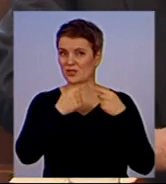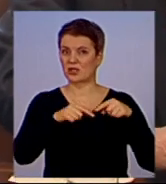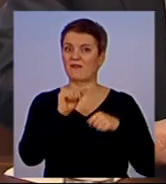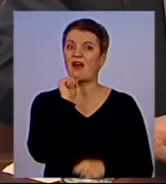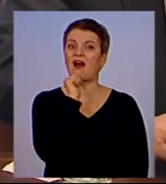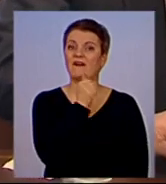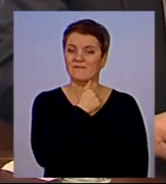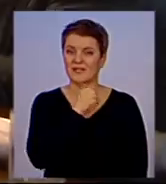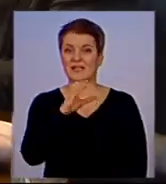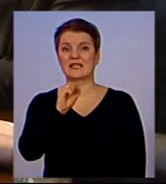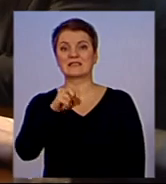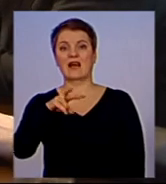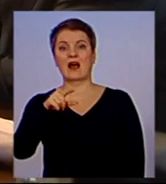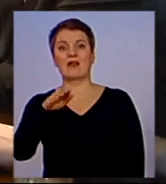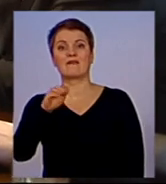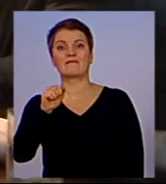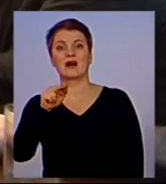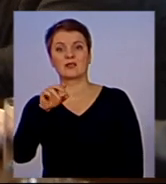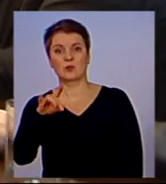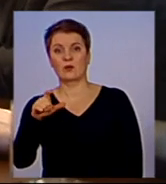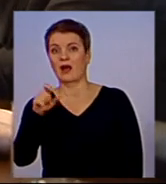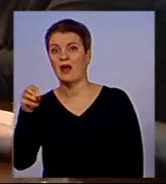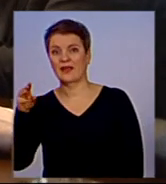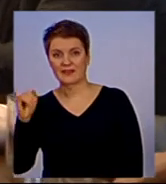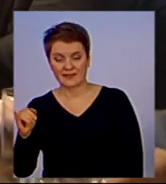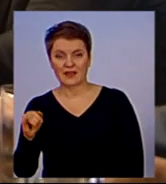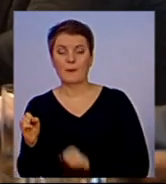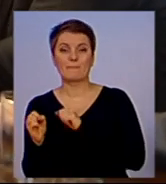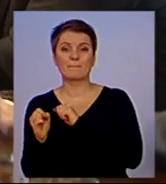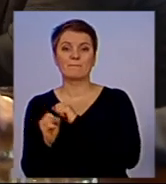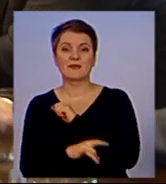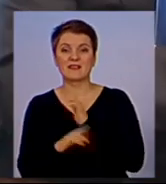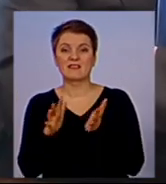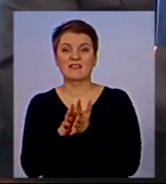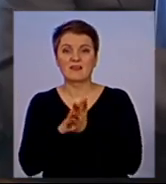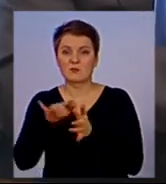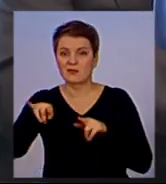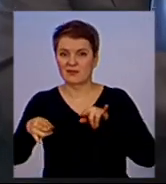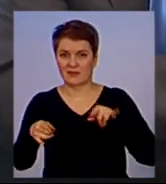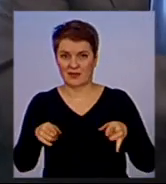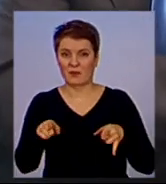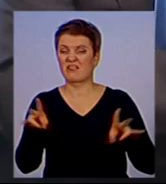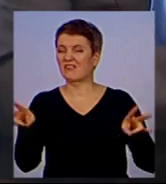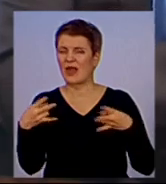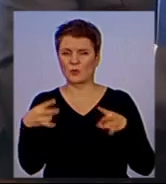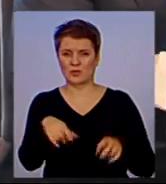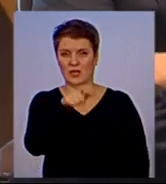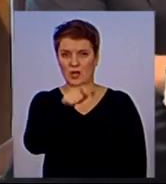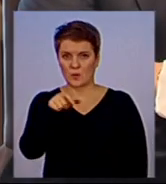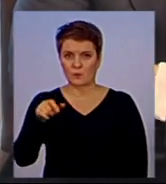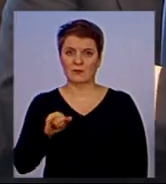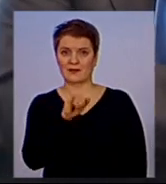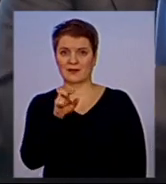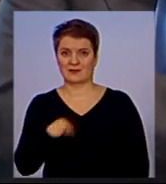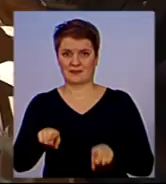брудними дірами. Про це розказали сенатори, що були на засіданні. За словами Трампа, США не потрібні жителі з таких країн. На нараді разом